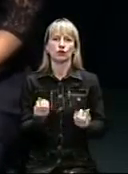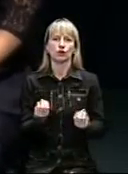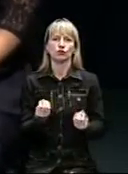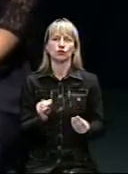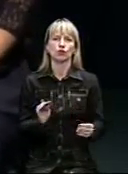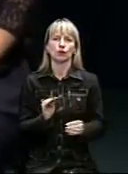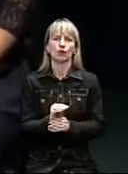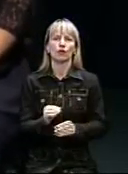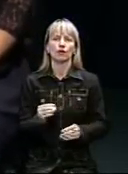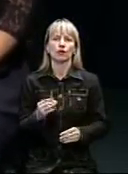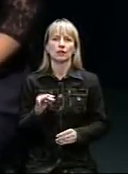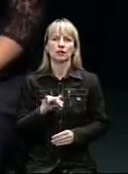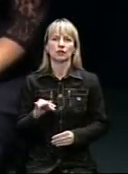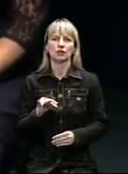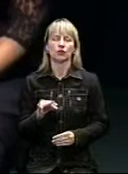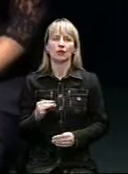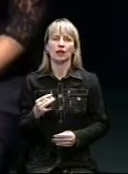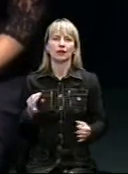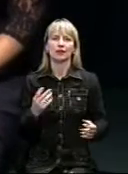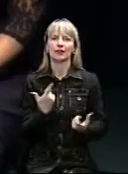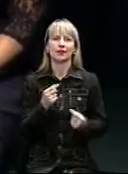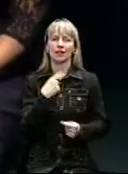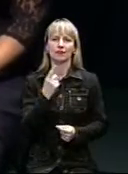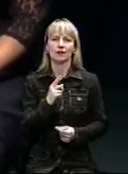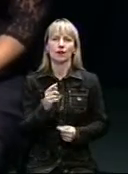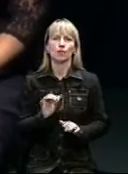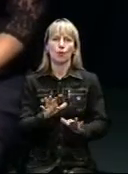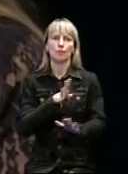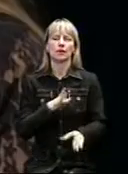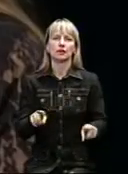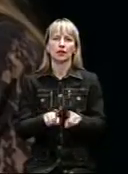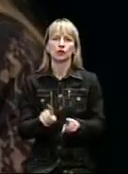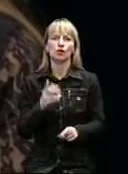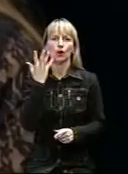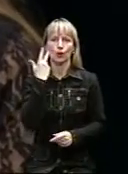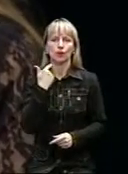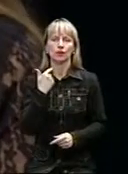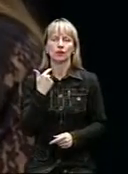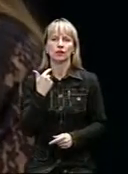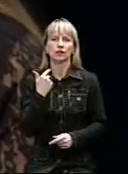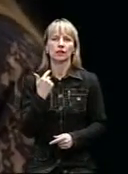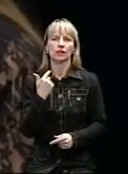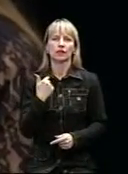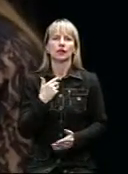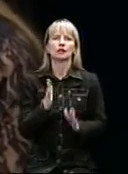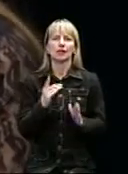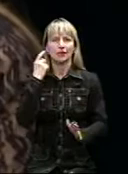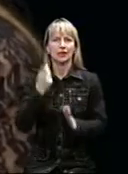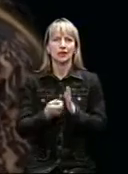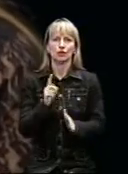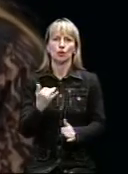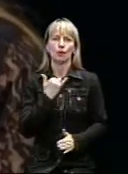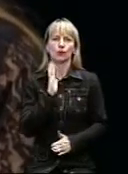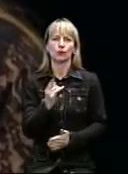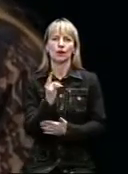до історії, мабуть, чи ніде я не казала про це. Поштовх був такий, що коли я тільки дізналася, що в мене буде дитина,